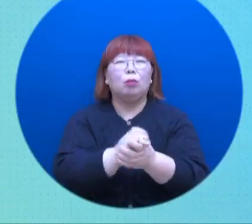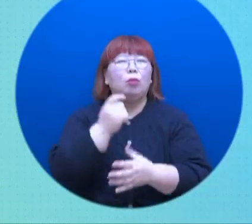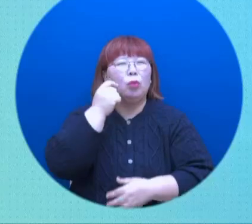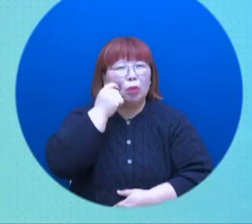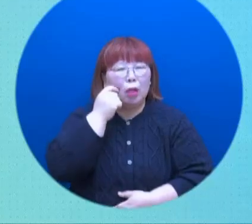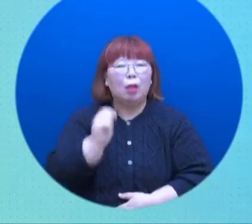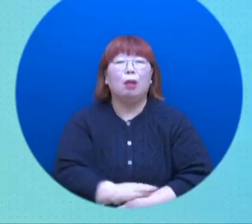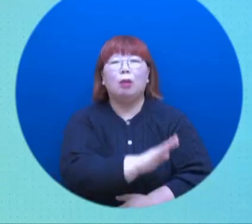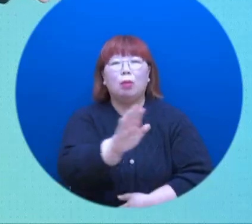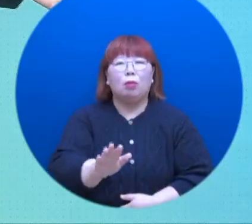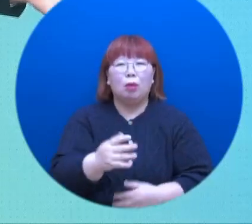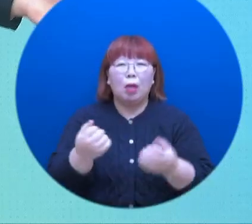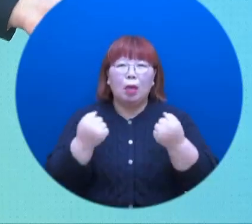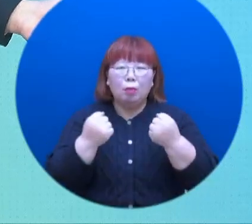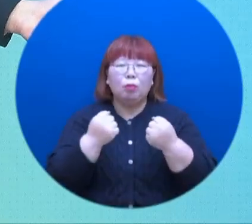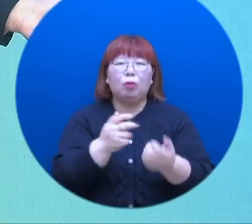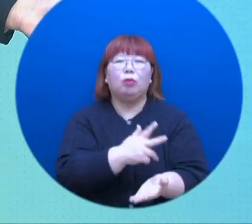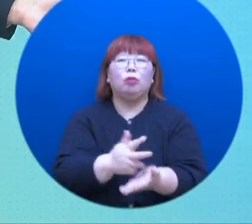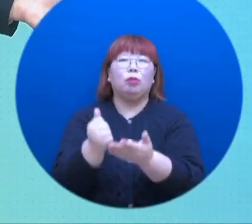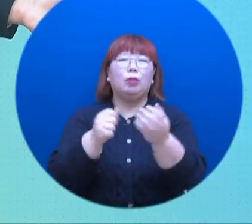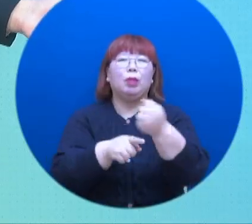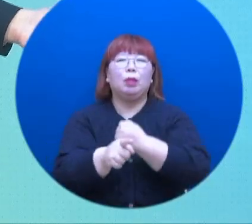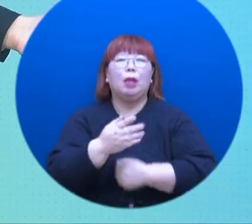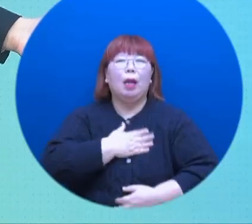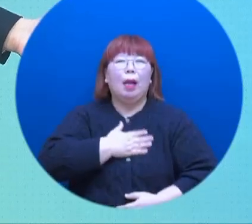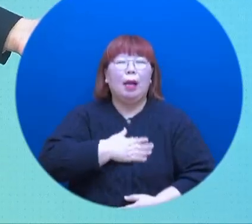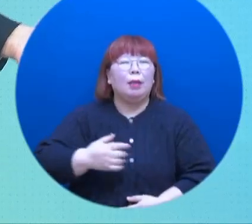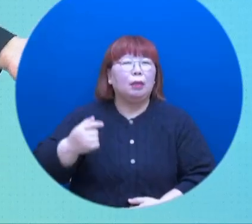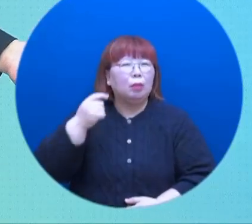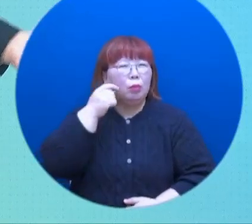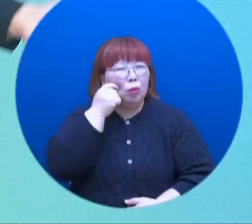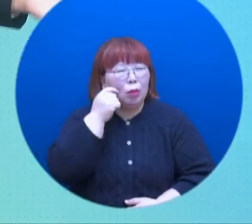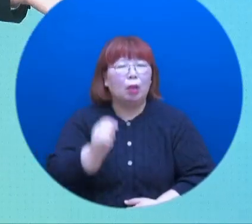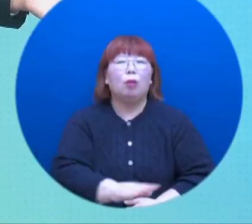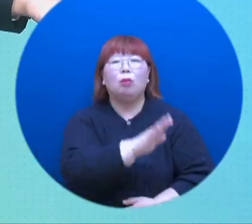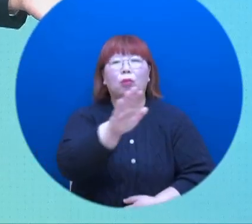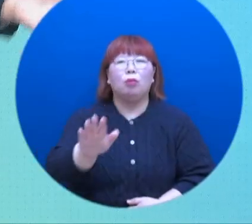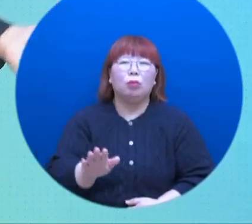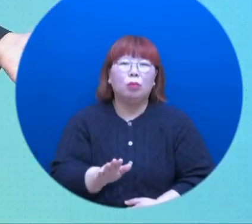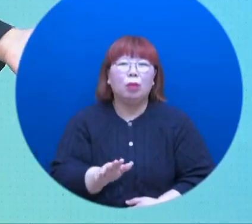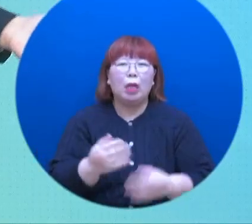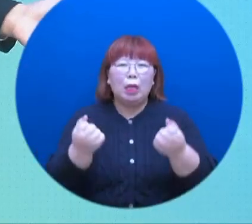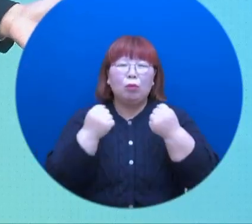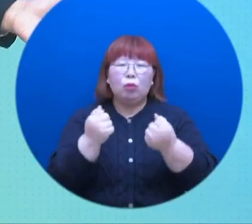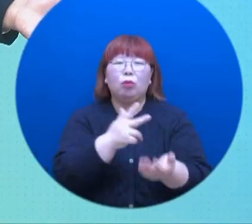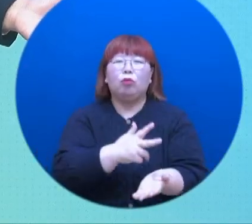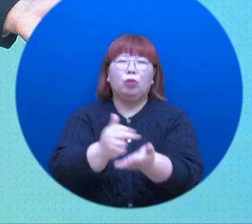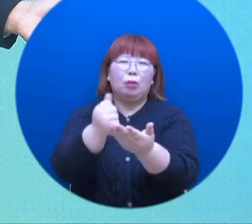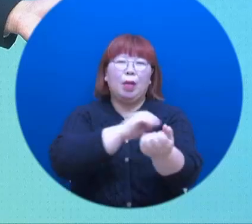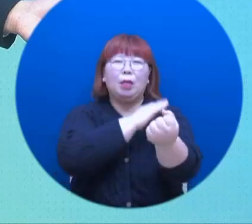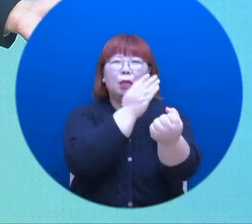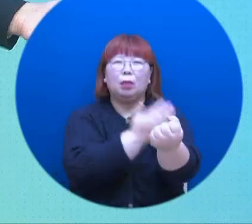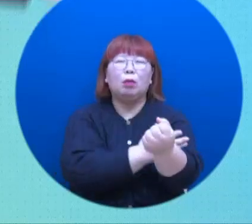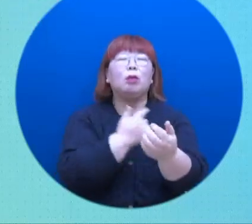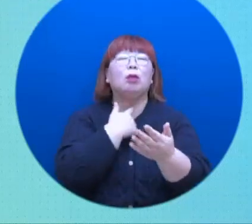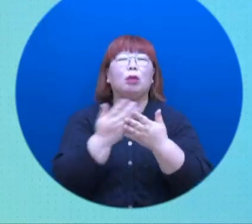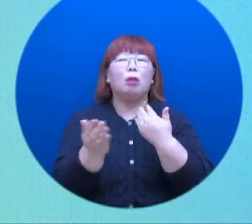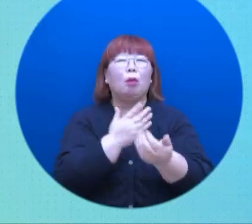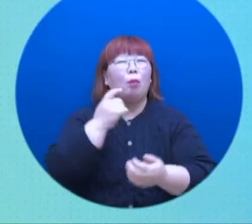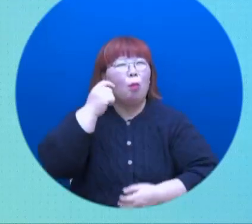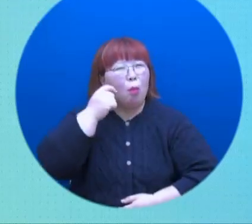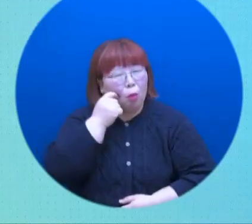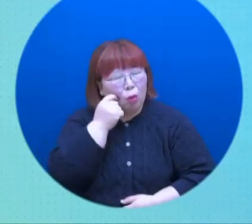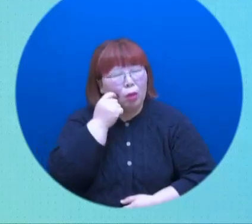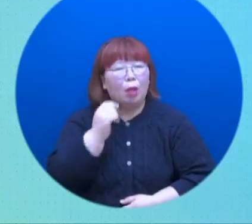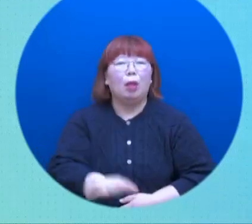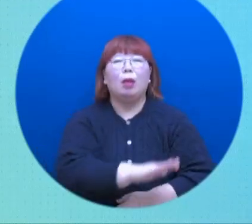우리 힘으로 주님의 뜻을 할 수 없습니다. 우리 힘으로 주님의 능력을 경험할 수 없습니다. 우리 힘으로 주님의 말씀에